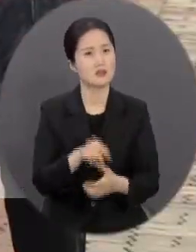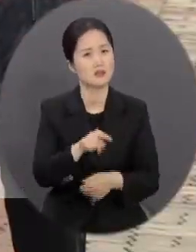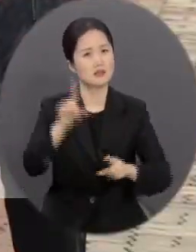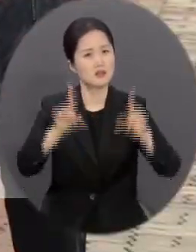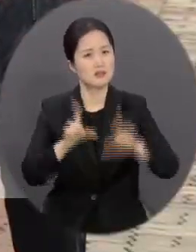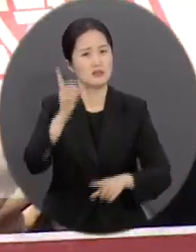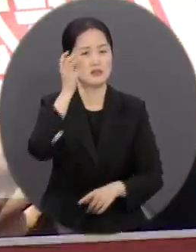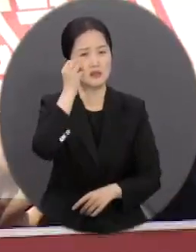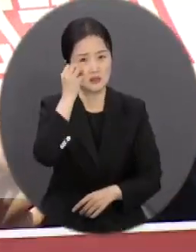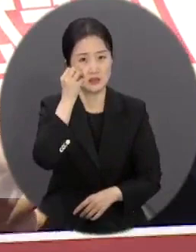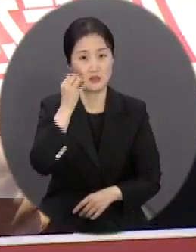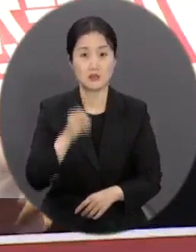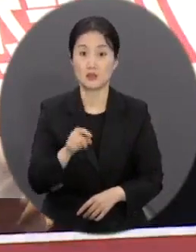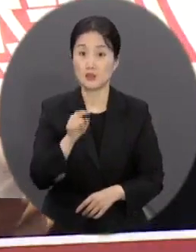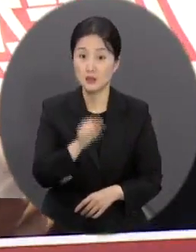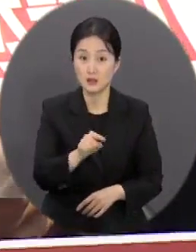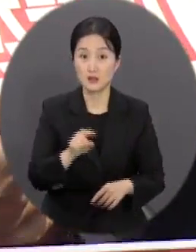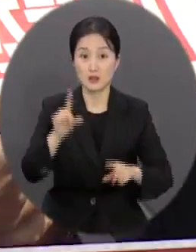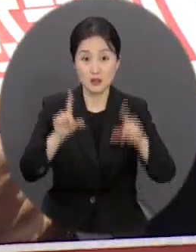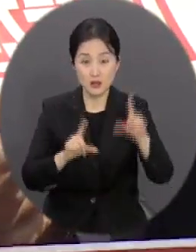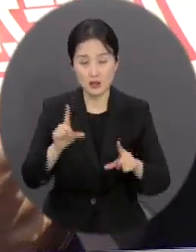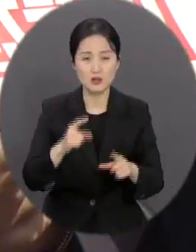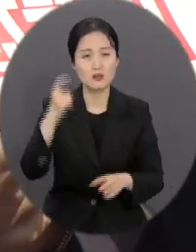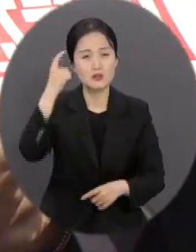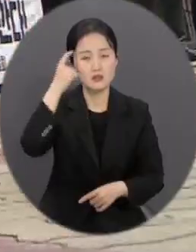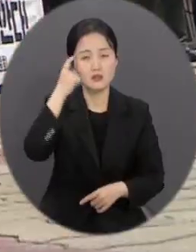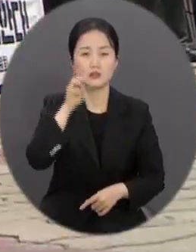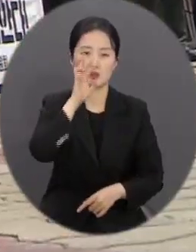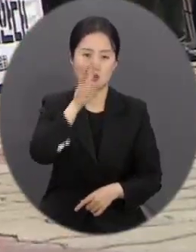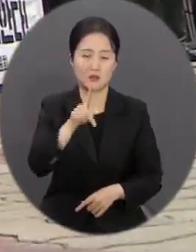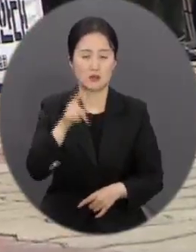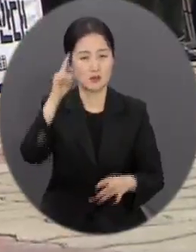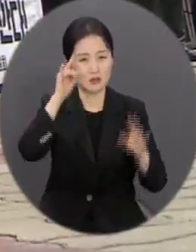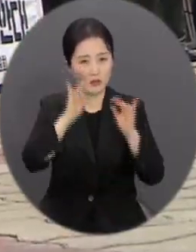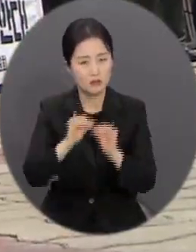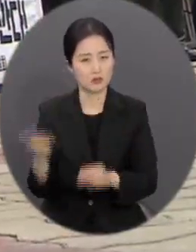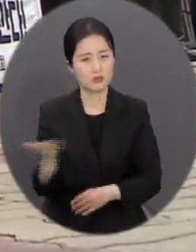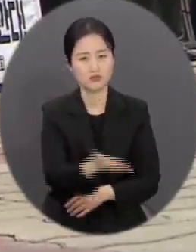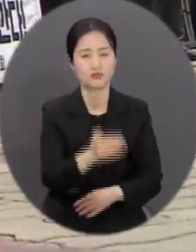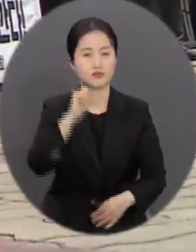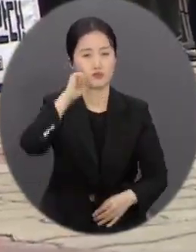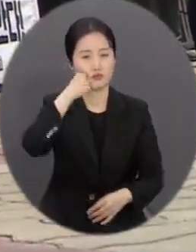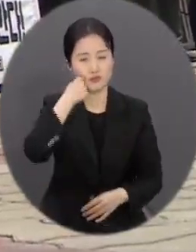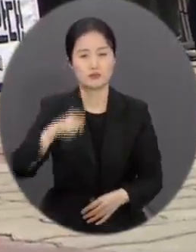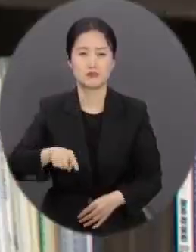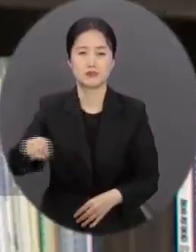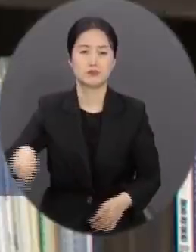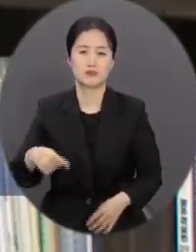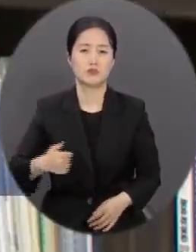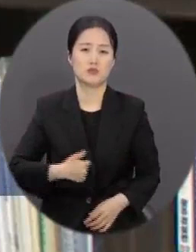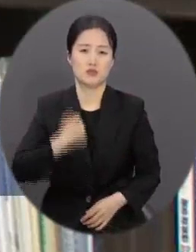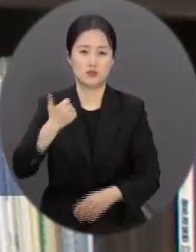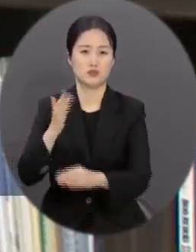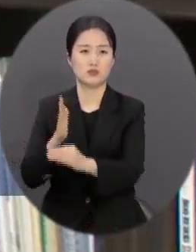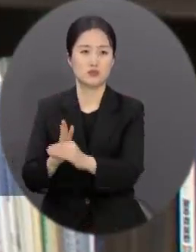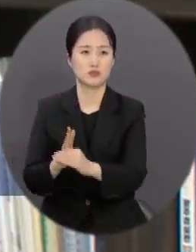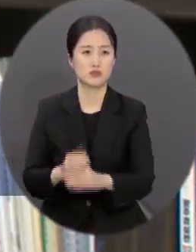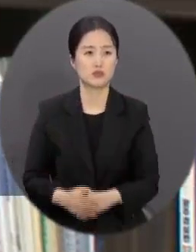갈등과 분열로 바라보고 있는 편협한 시각에 동의하기 어렵다고 기념재단을 비판했습니다.